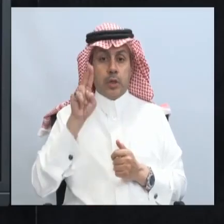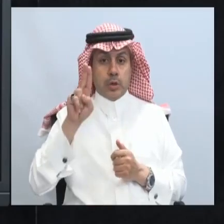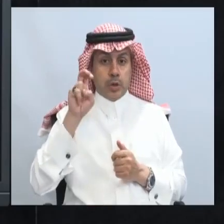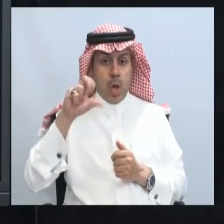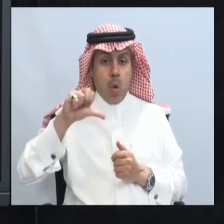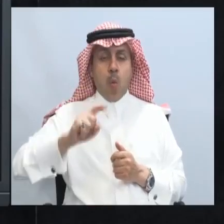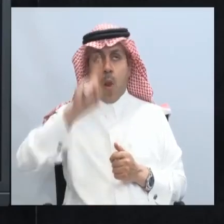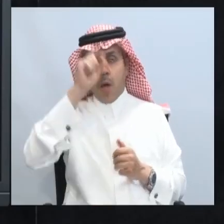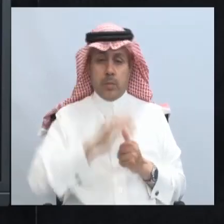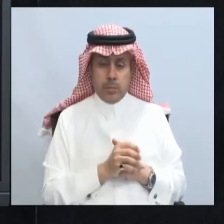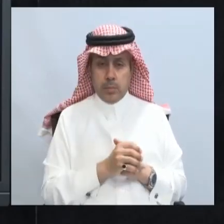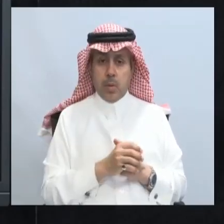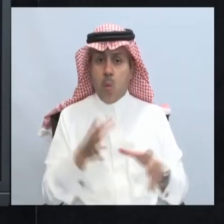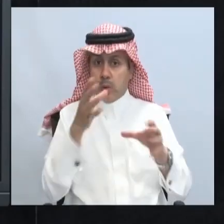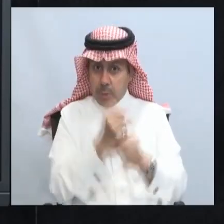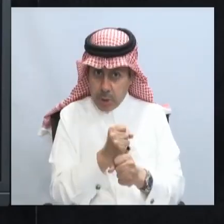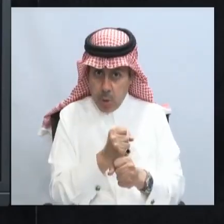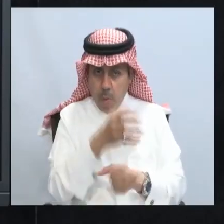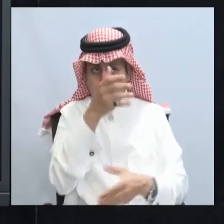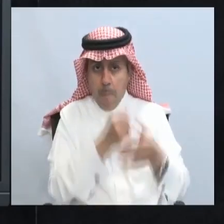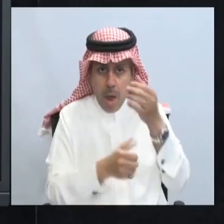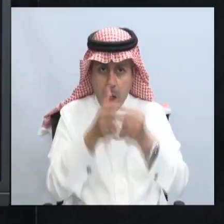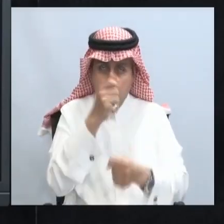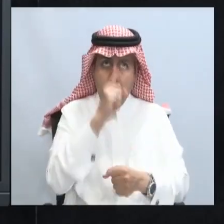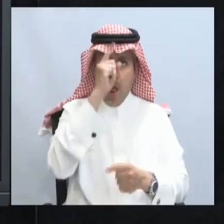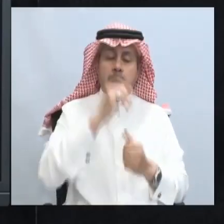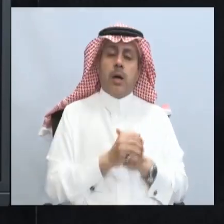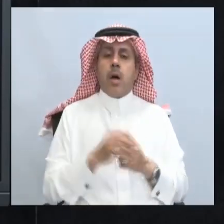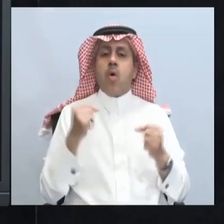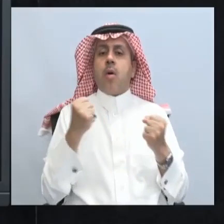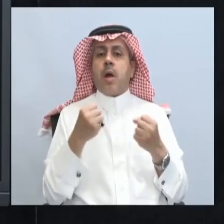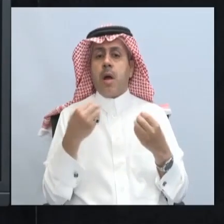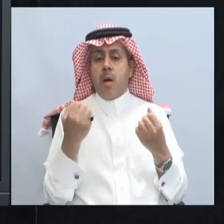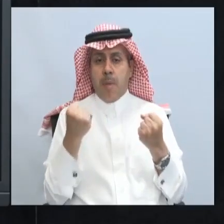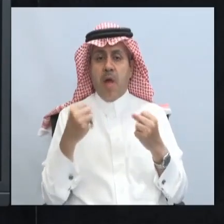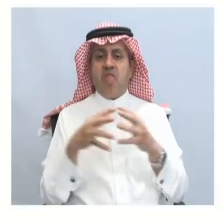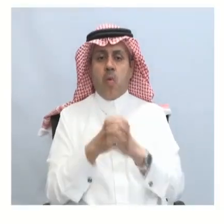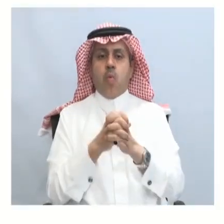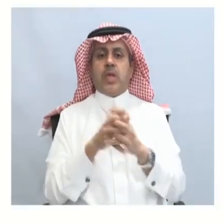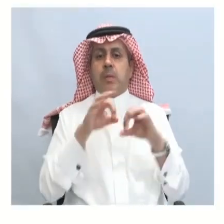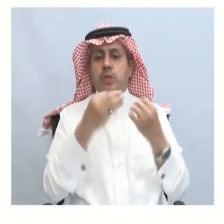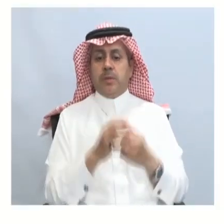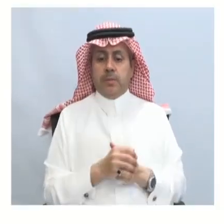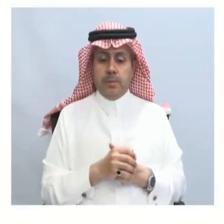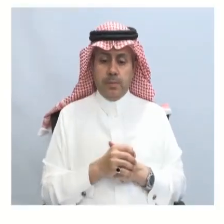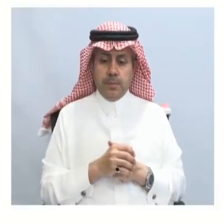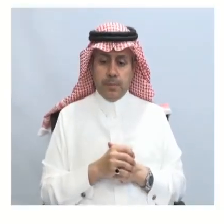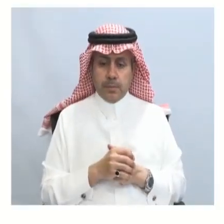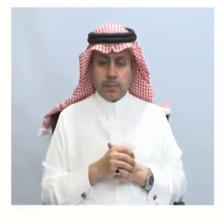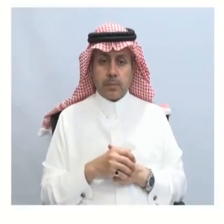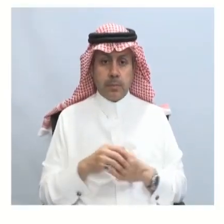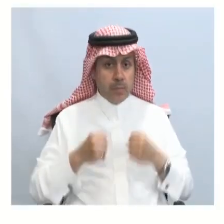ماذا قال واعتصموا بحبل الله جميعا ولا ولا تفرقوا هنا سنحاول